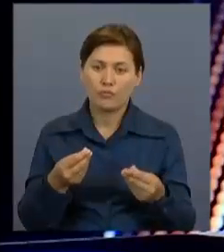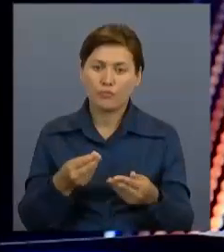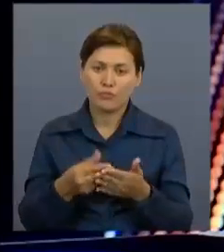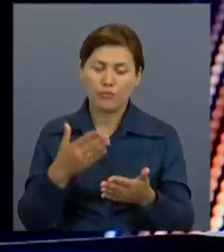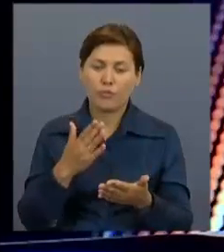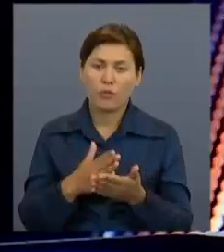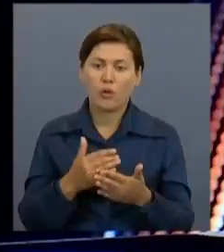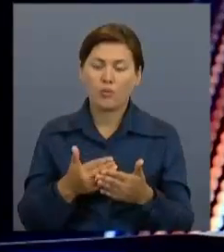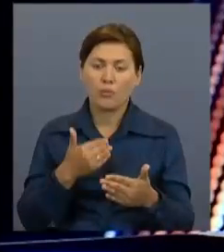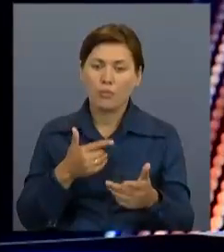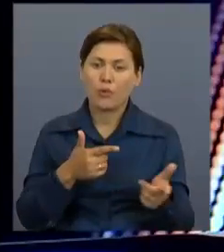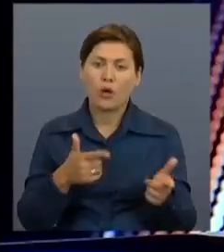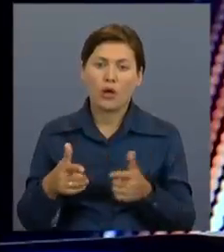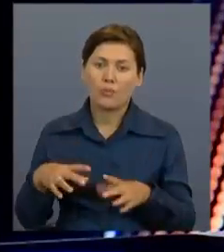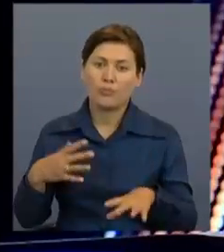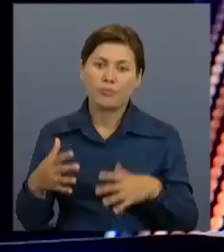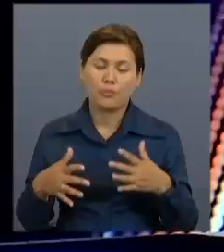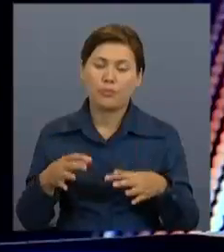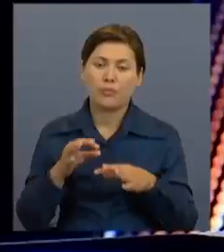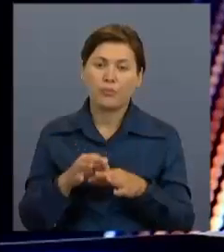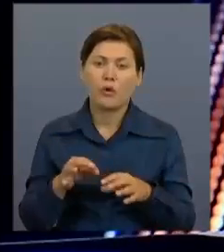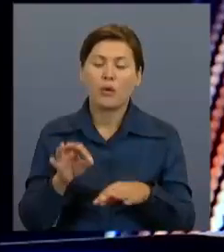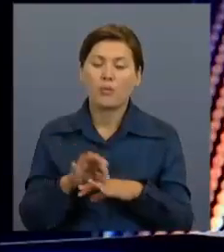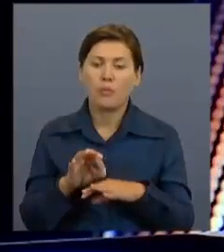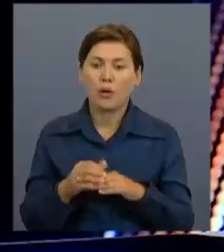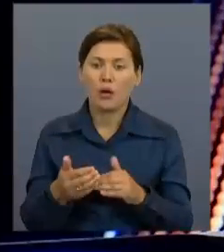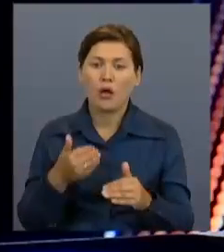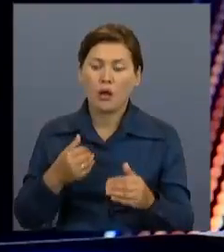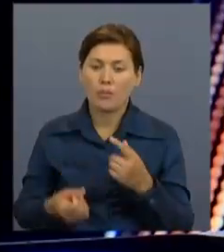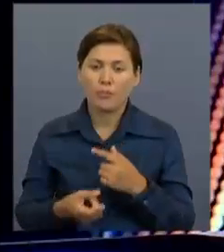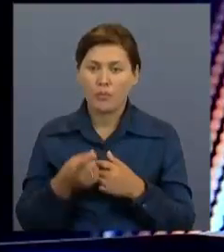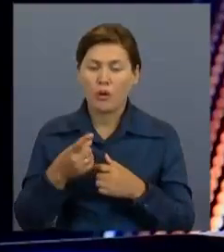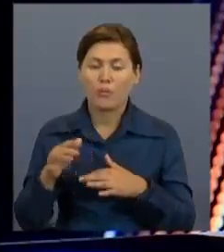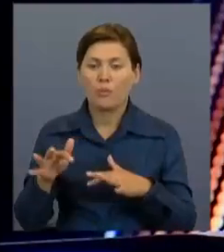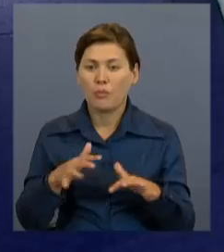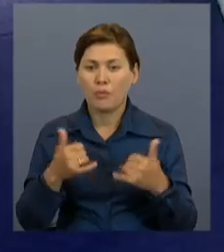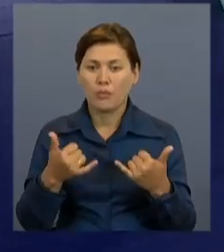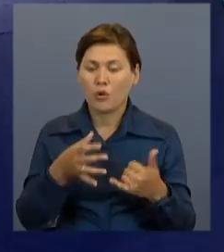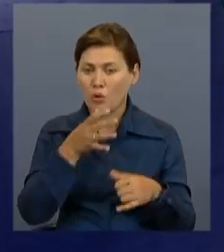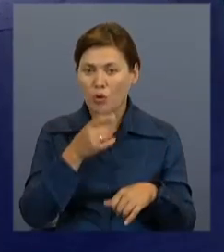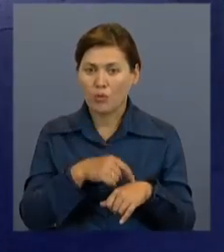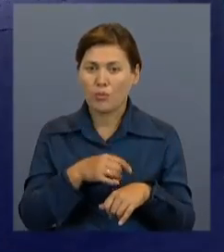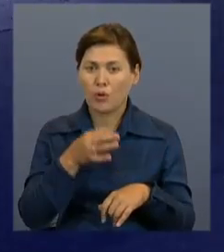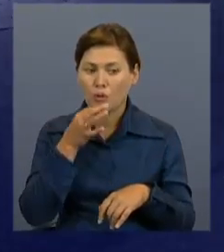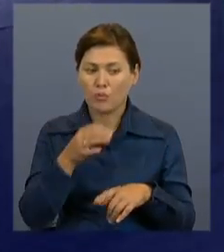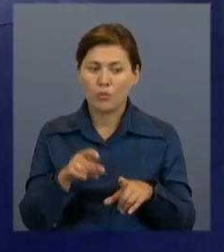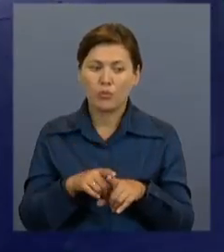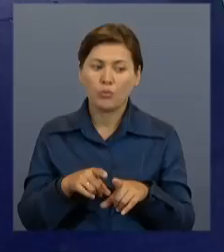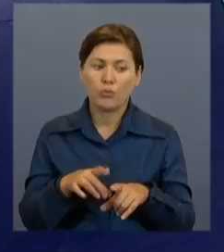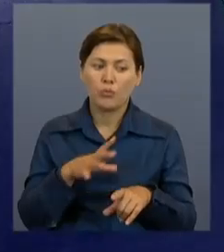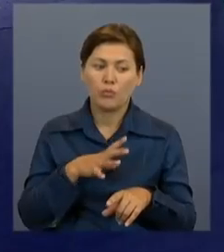бұл профилактикалық шаралар және дер кезінде ауруларды ертерек анықтау шаралары бүгінгі таңда мен айтқан болар